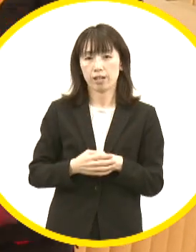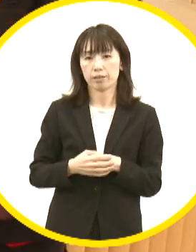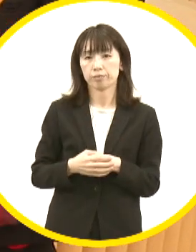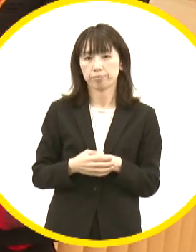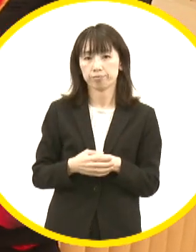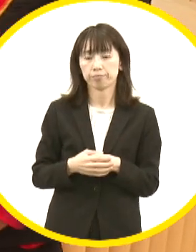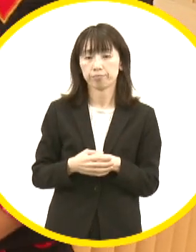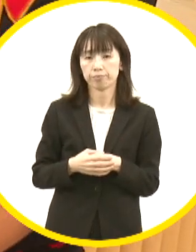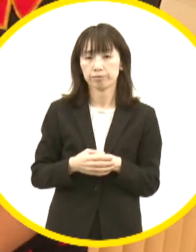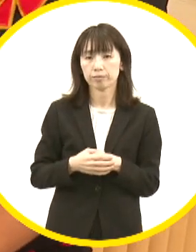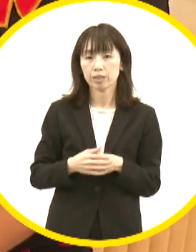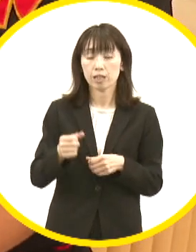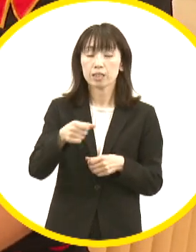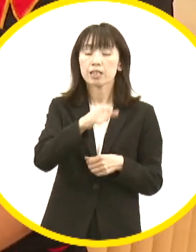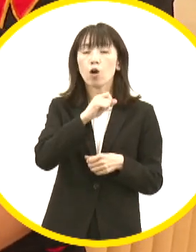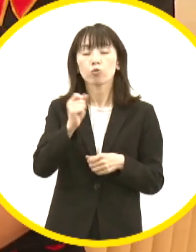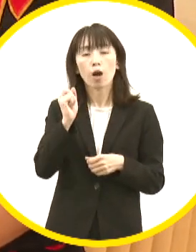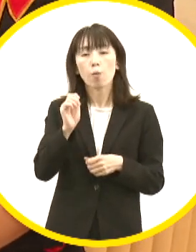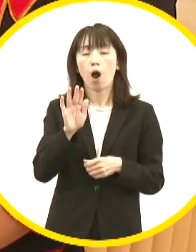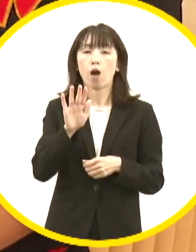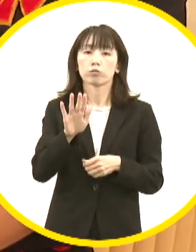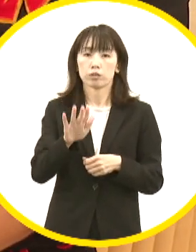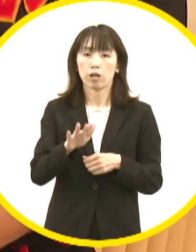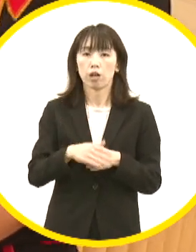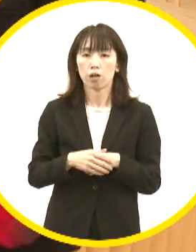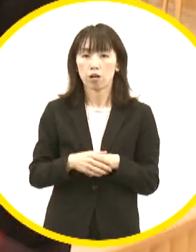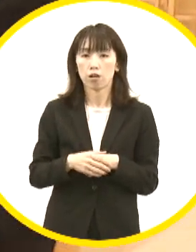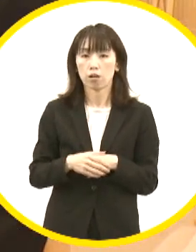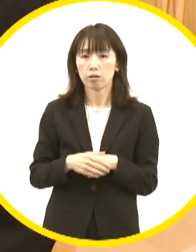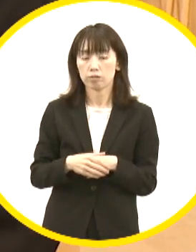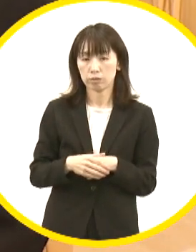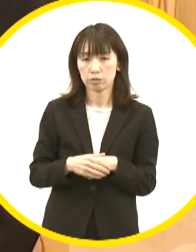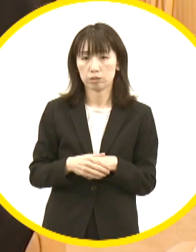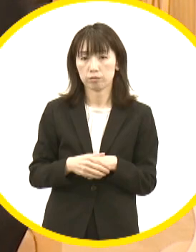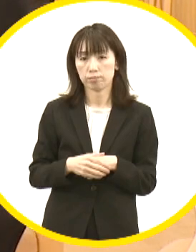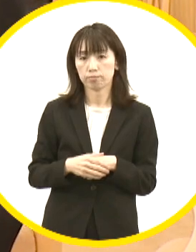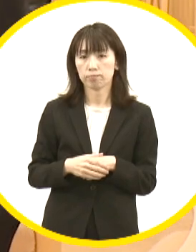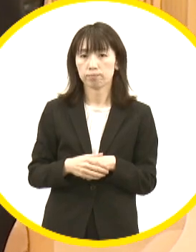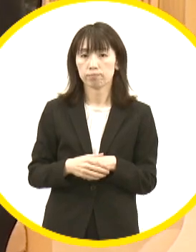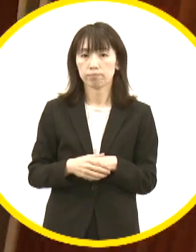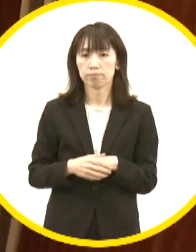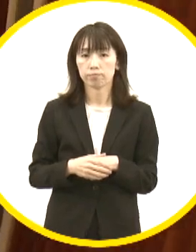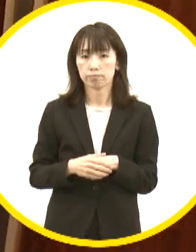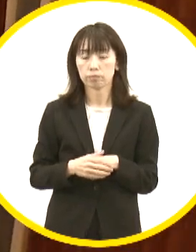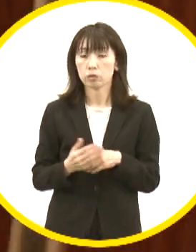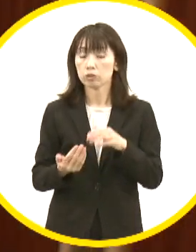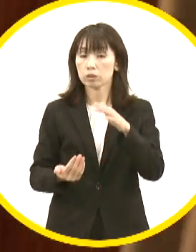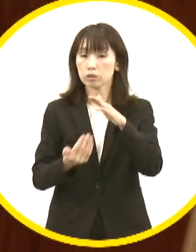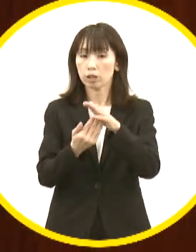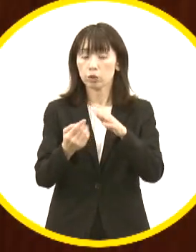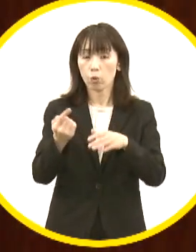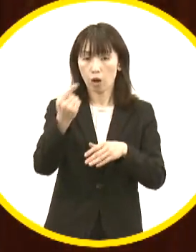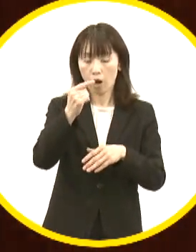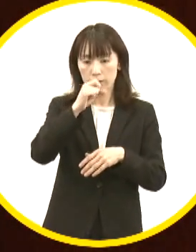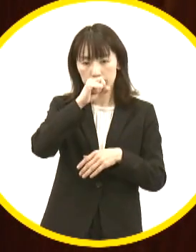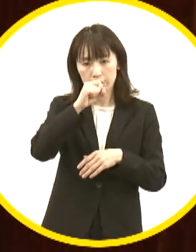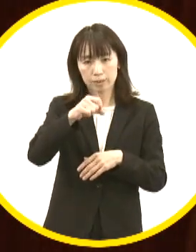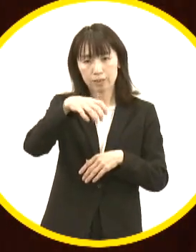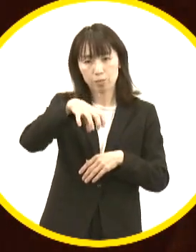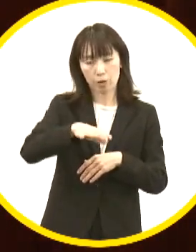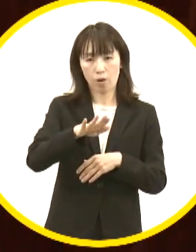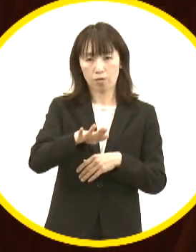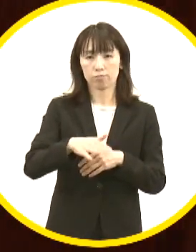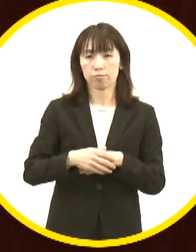らしてください。はい、サウナもあるしね。 サウナ あるんですか？あります、最上階に。 最上階にとっておきの場